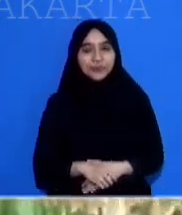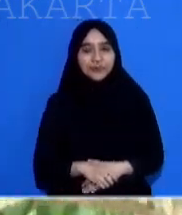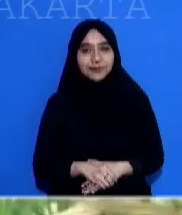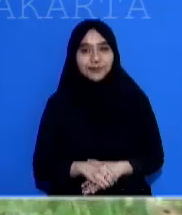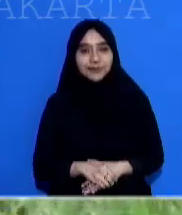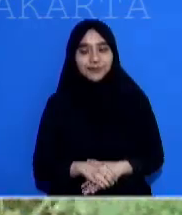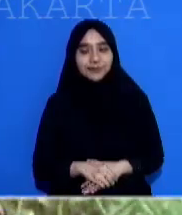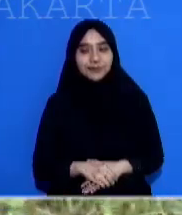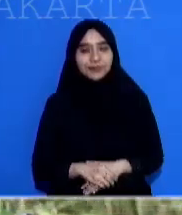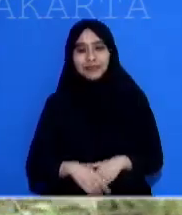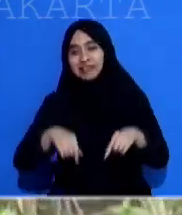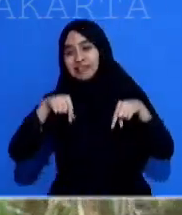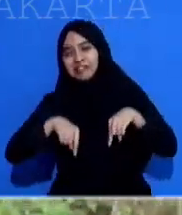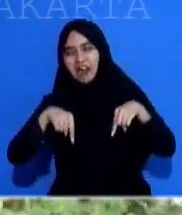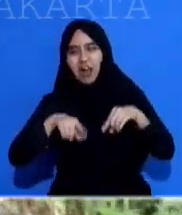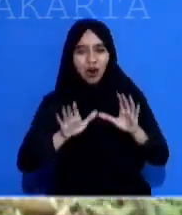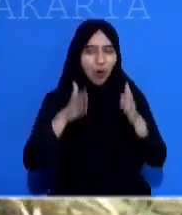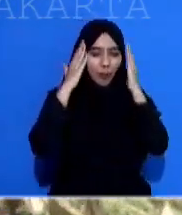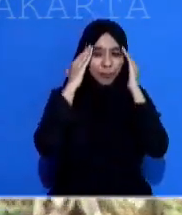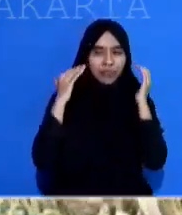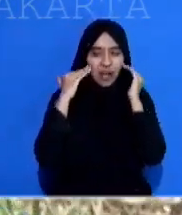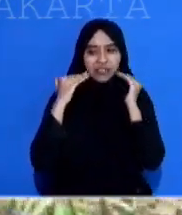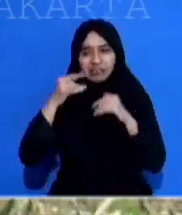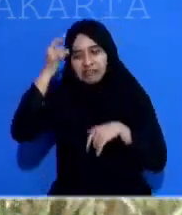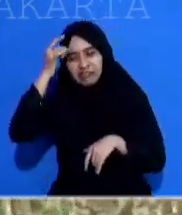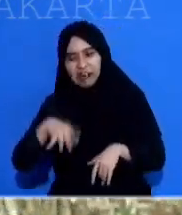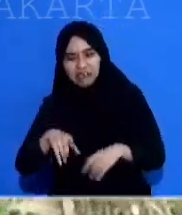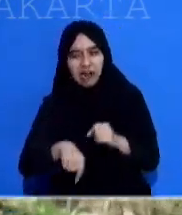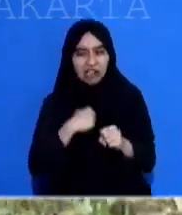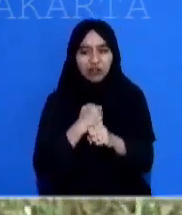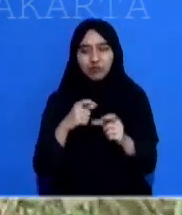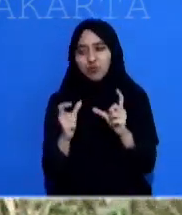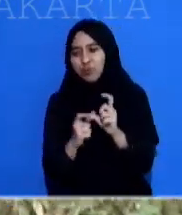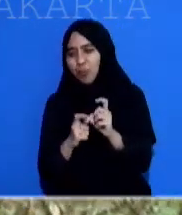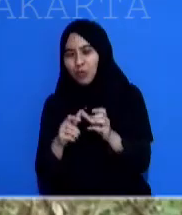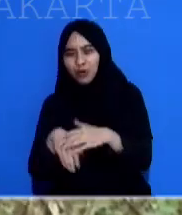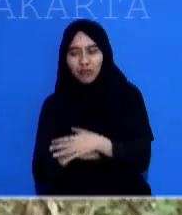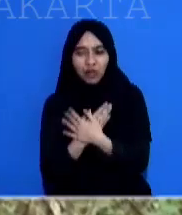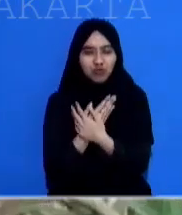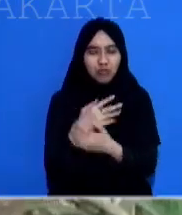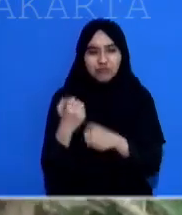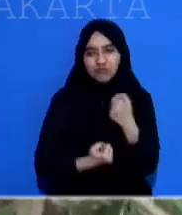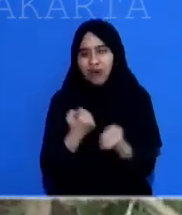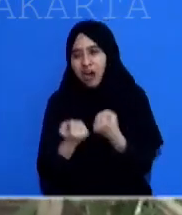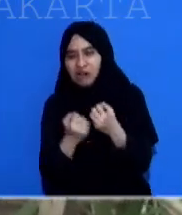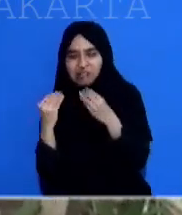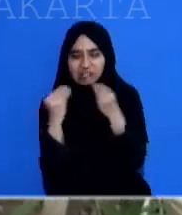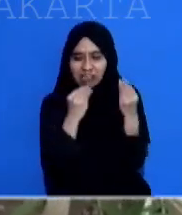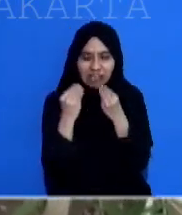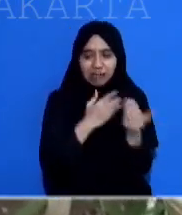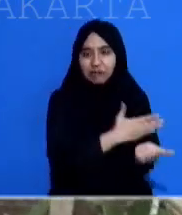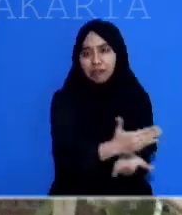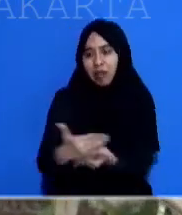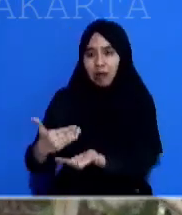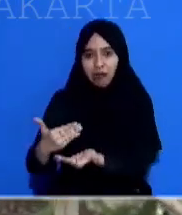Ing wekdal samenika kadang tani ing kalurahan Nglindur Kapanewon Giri Subo Gunung Kidul sawek nindakaken panen jagung. Ing mangsa